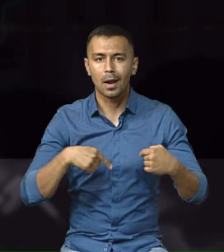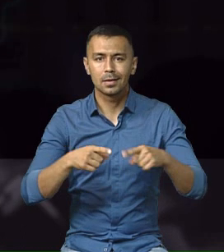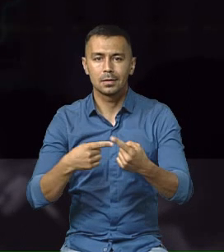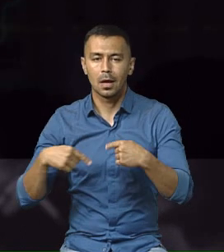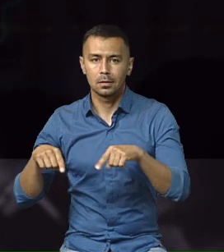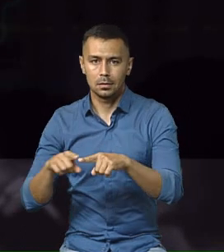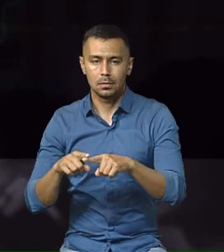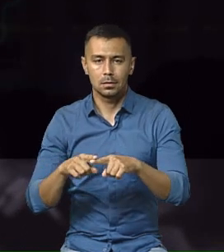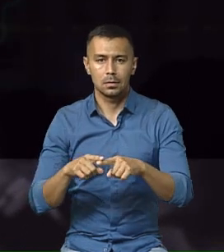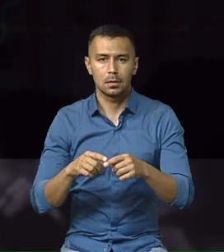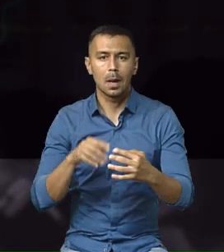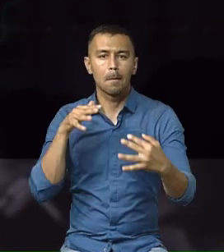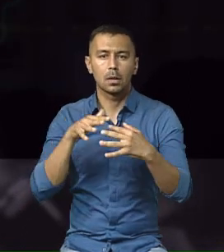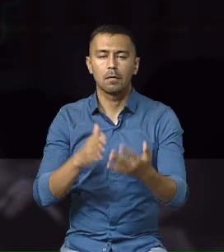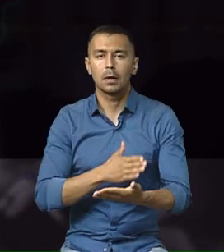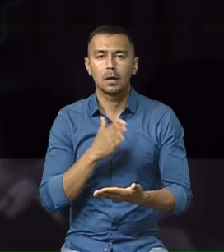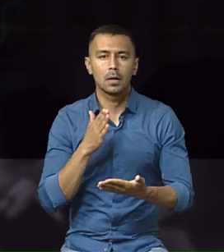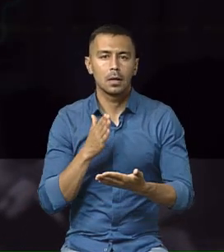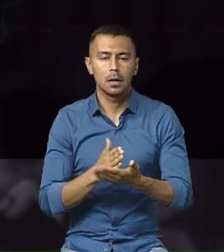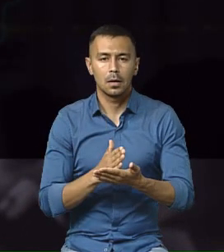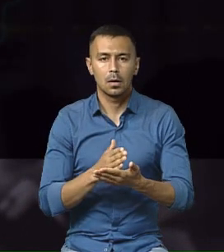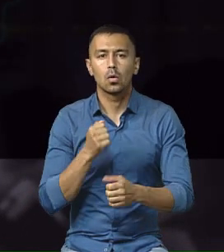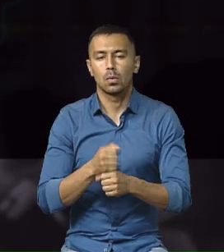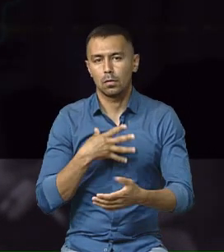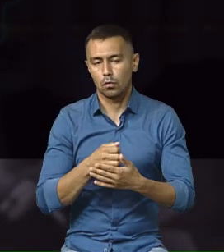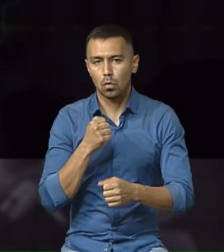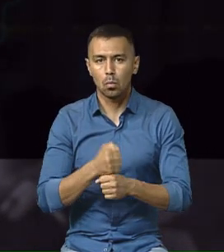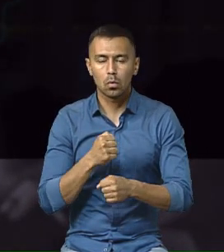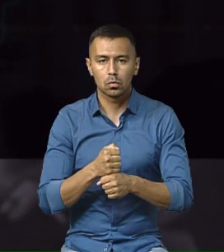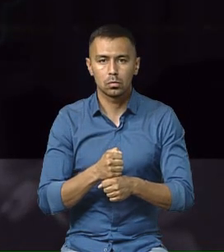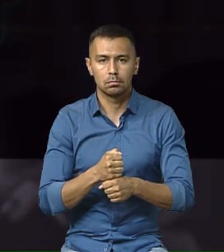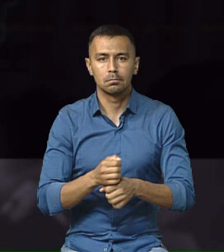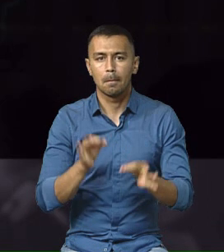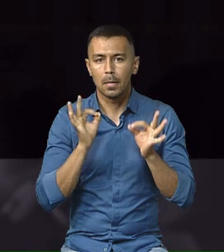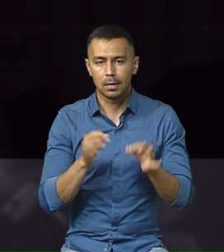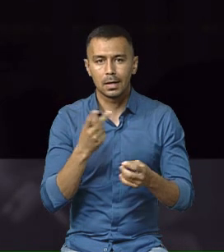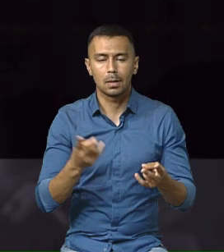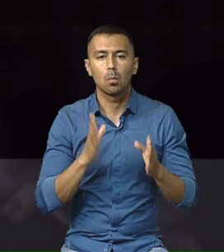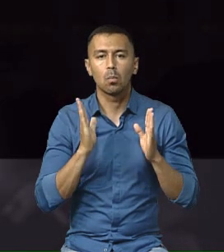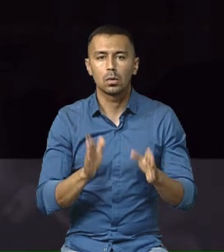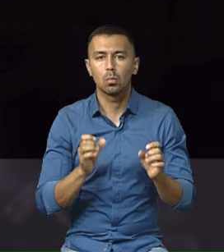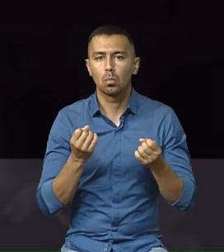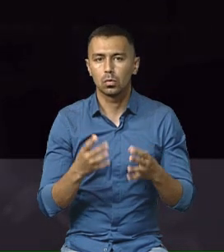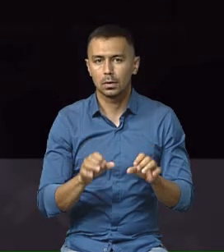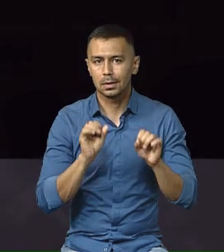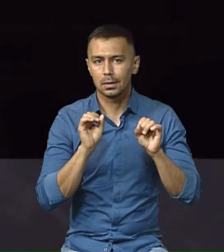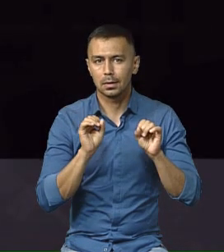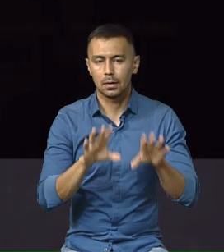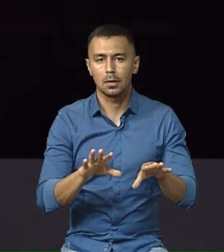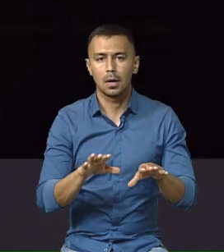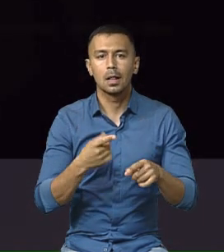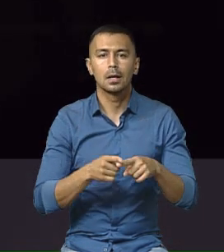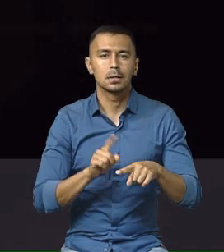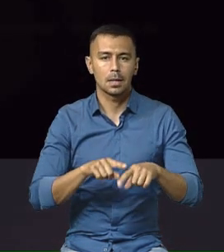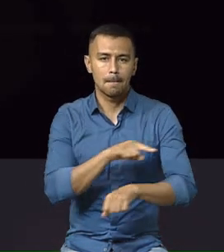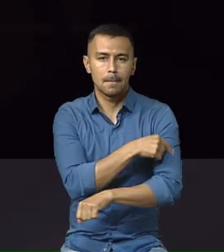не будуть на передовій, а будуть десь тут в тилу робити свою роботу, приносити користь. Ну, їх треба буде потім так, якимось чином легалізовувати. Але це, знаєте, якесь